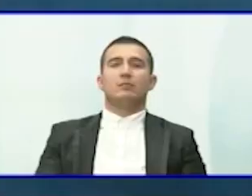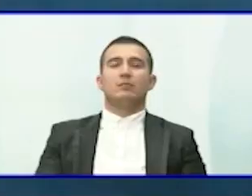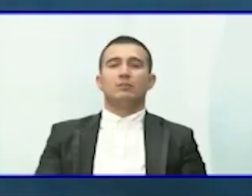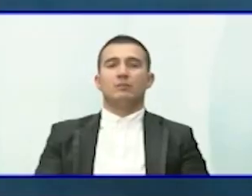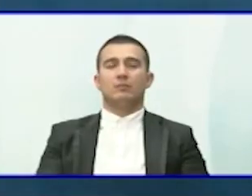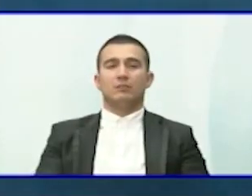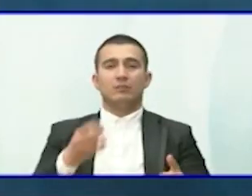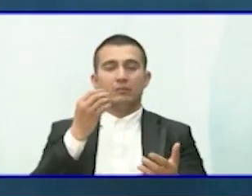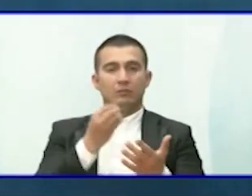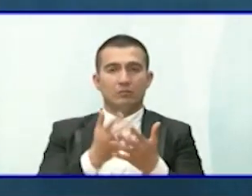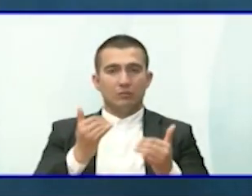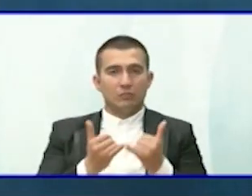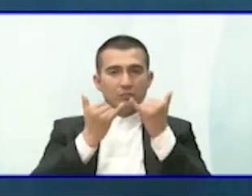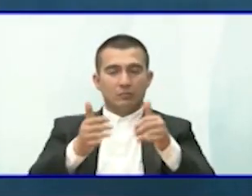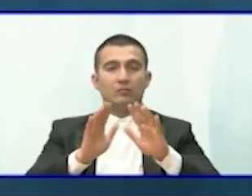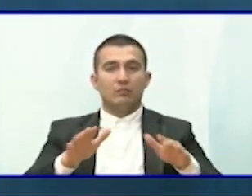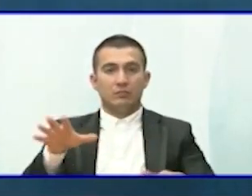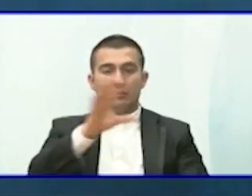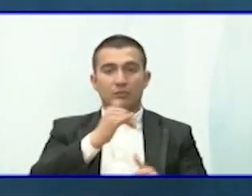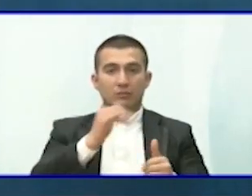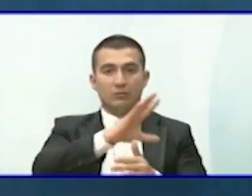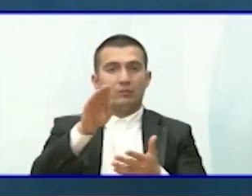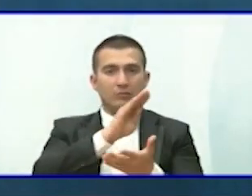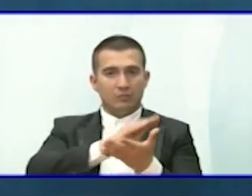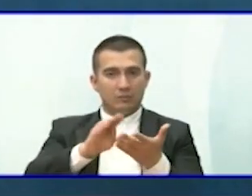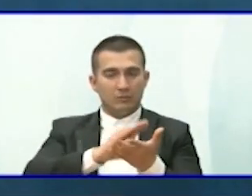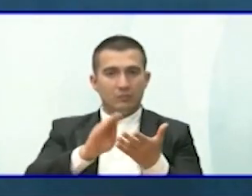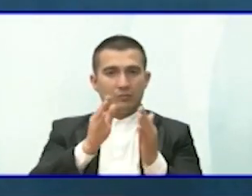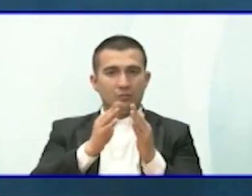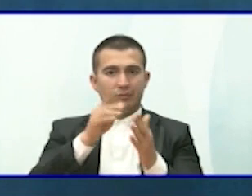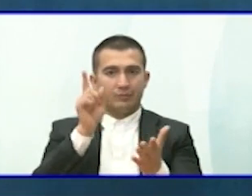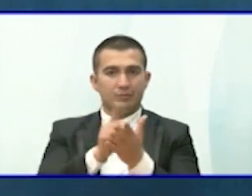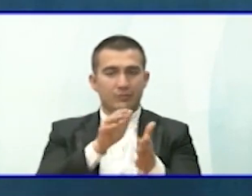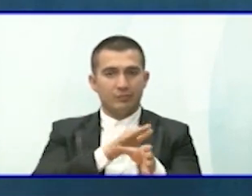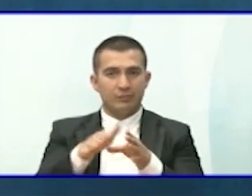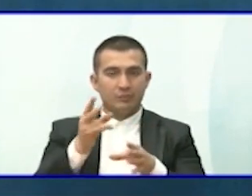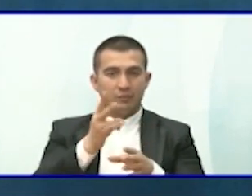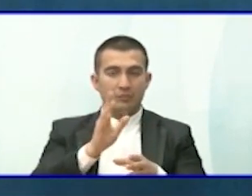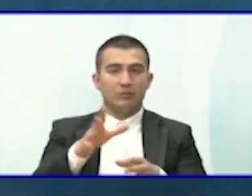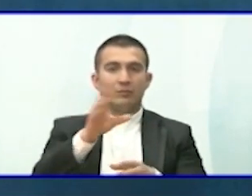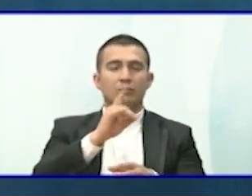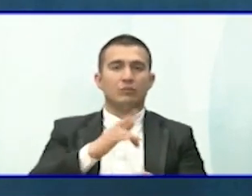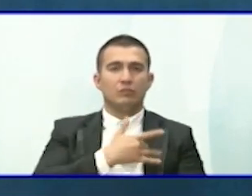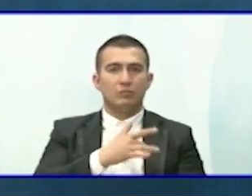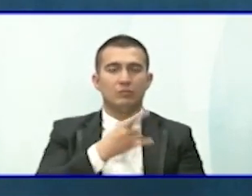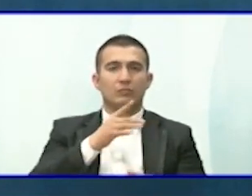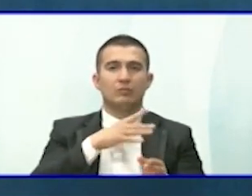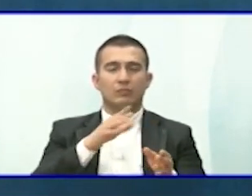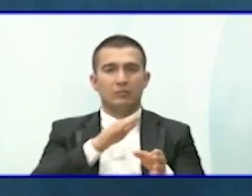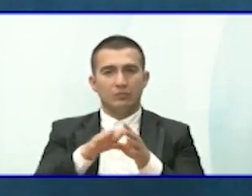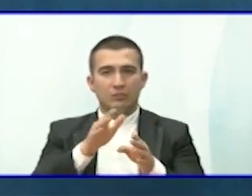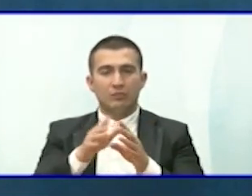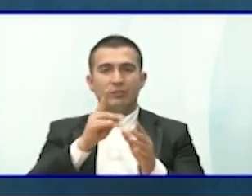уважаемые ученики а теперь запишите домашнее задание упражнения 8 письменно по желанию можно выполнить